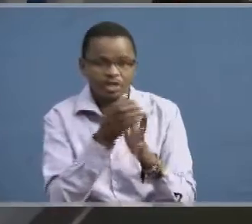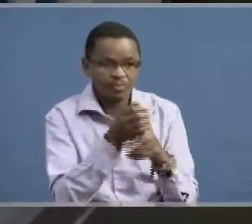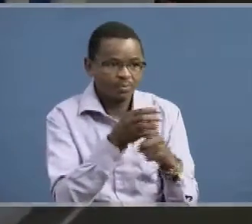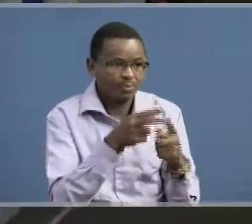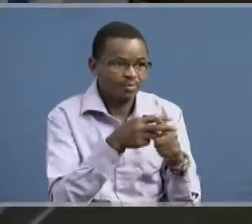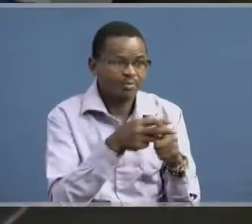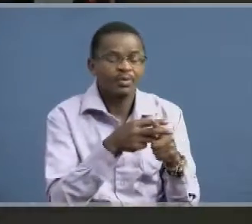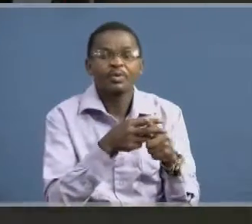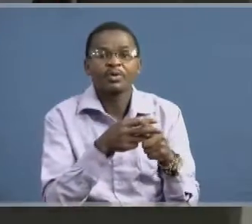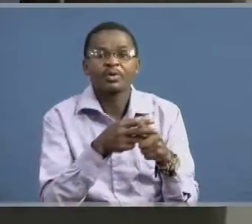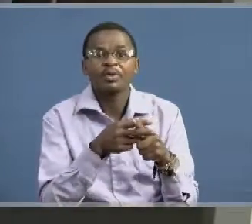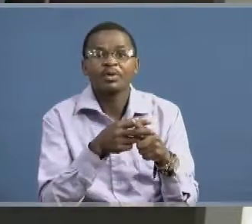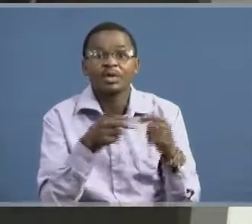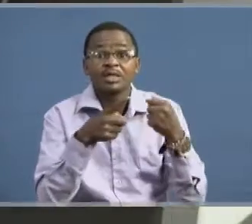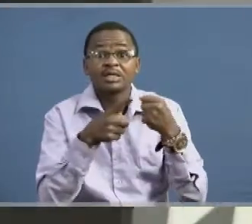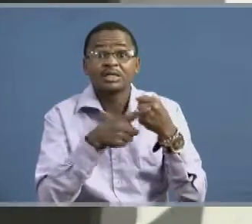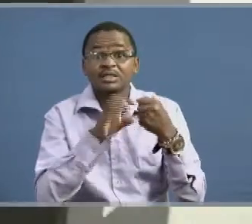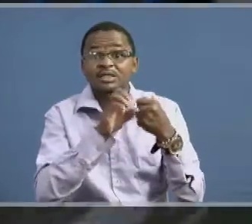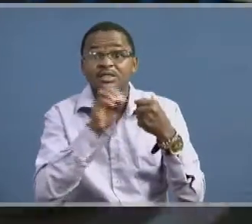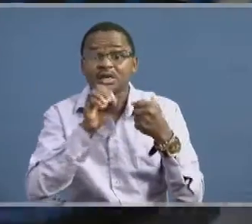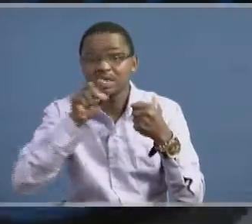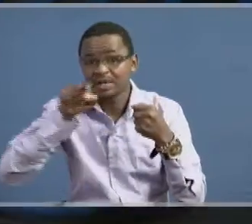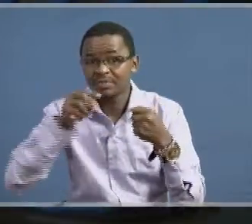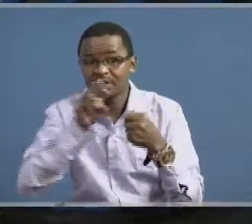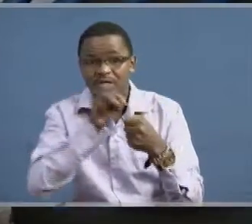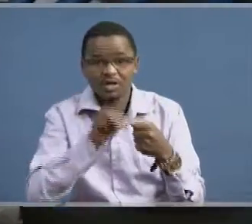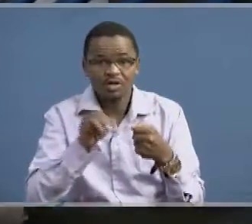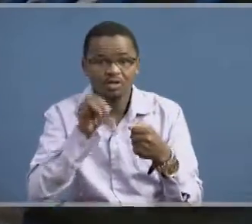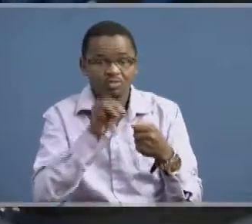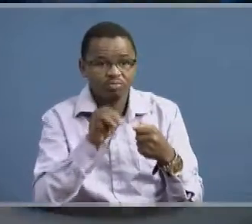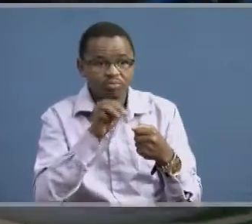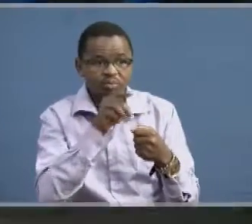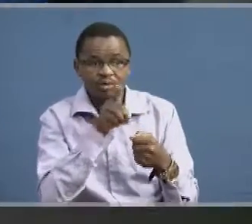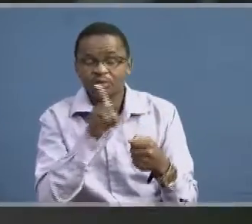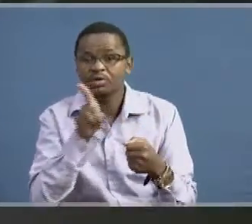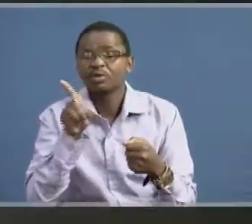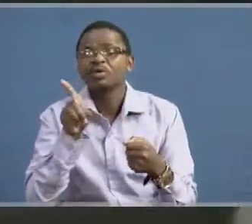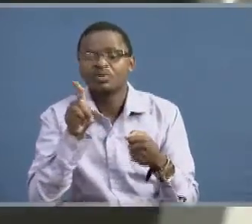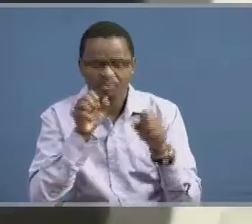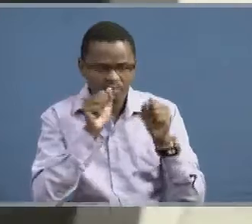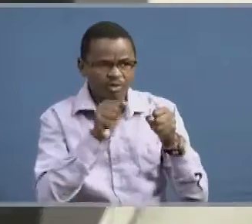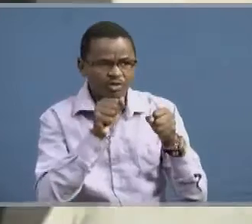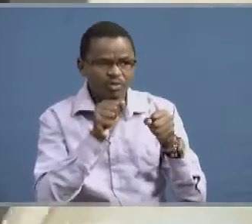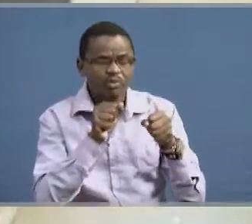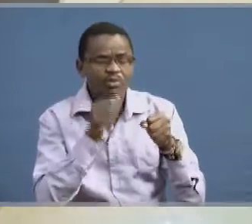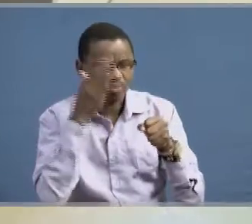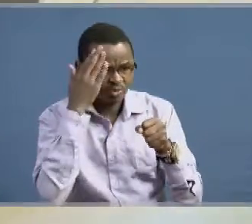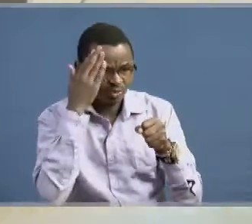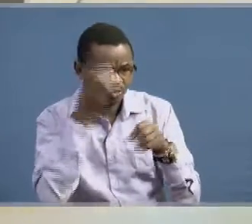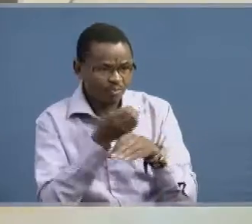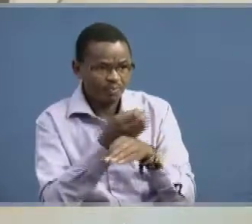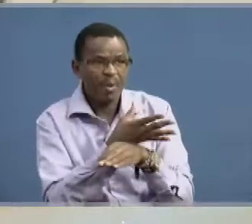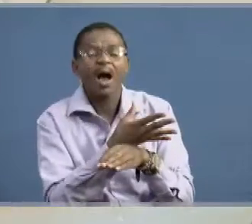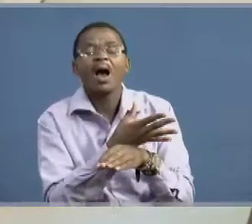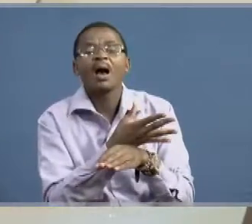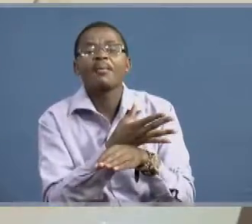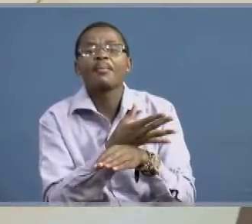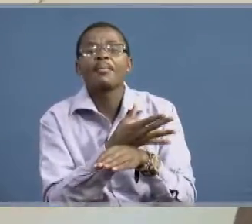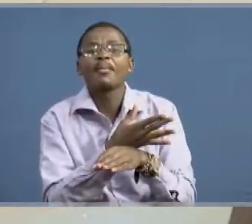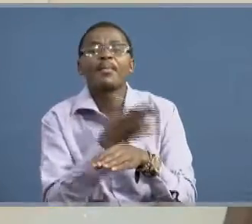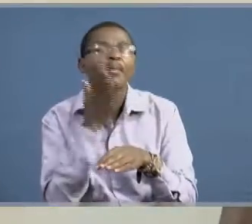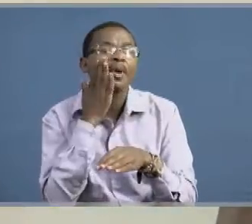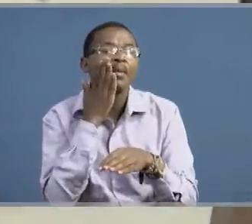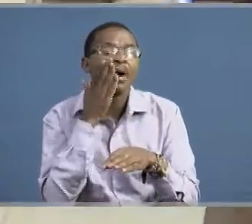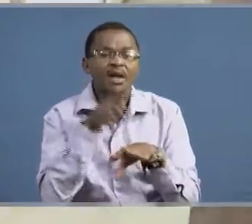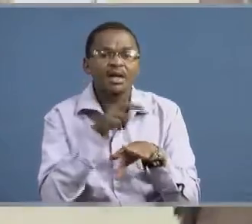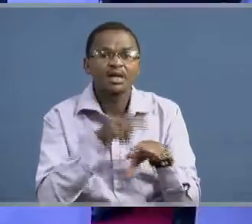hospitali ya Aga Khan milioni 600. Mashine hiyo aina ya PetJet ina uwezo wa kugundua ugonjwa huo hatari wa saratani. Mama